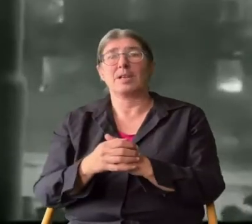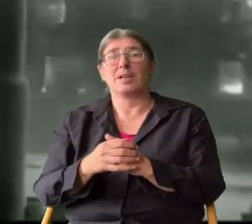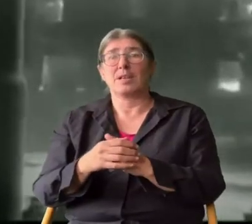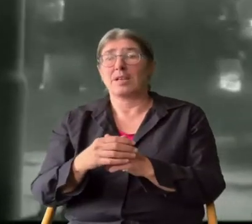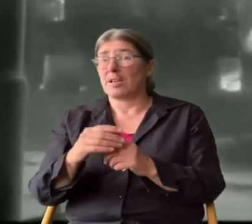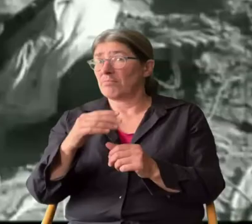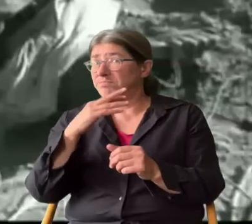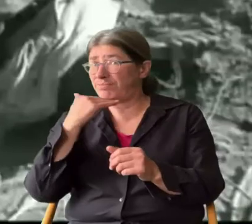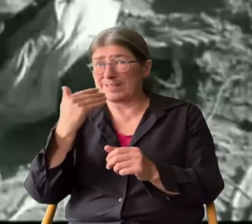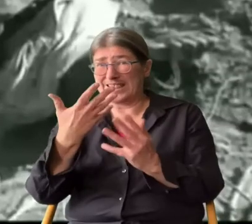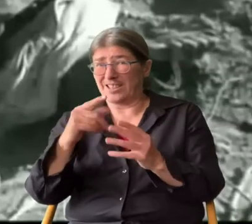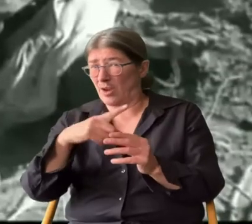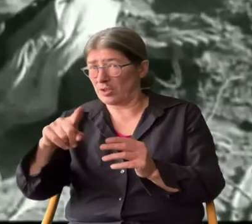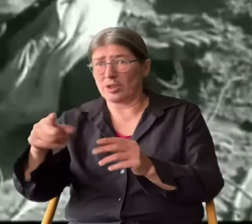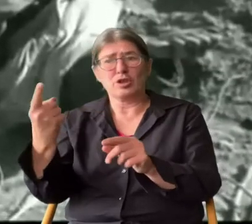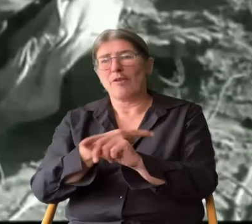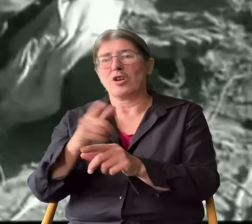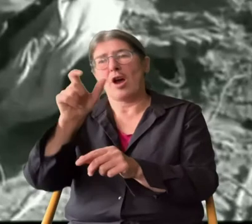Zehntausende werden sofort erschossen.